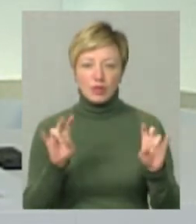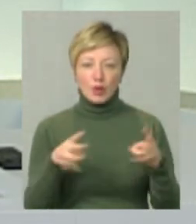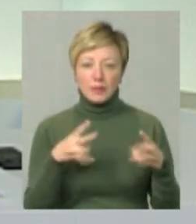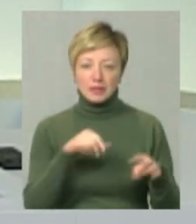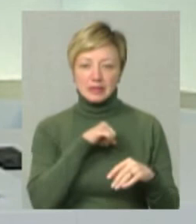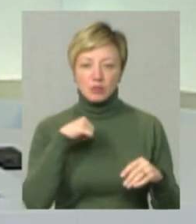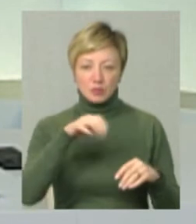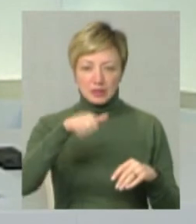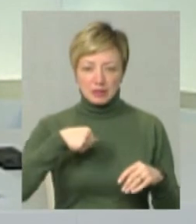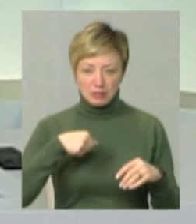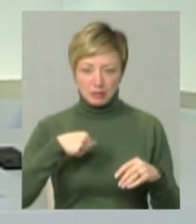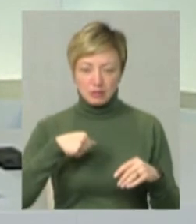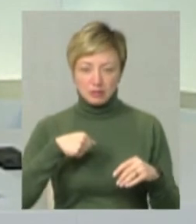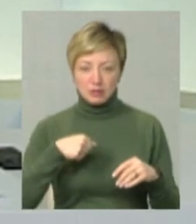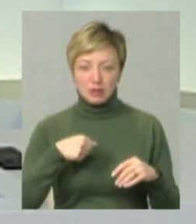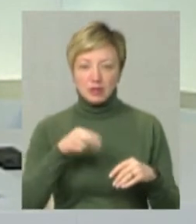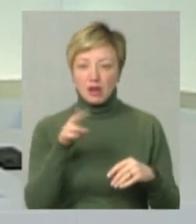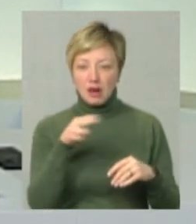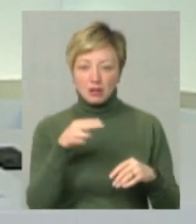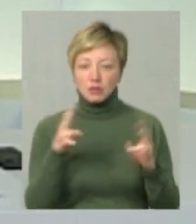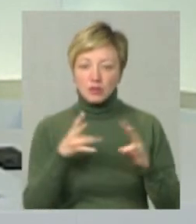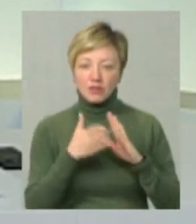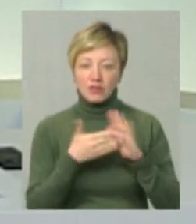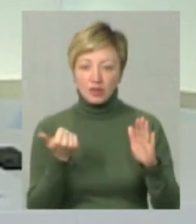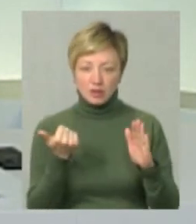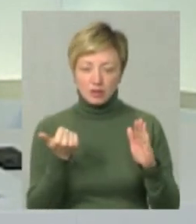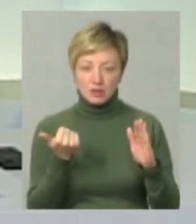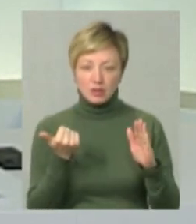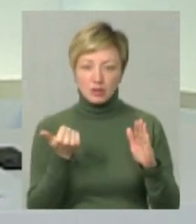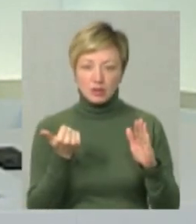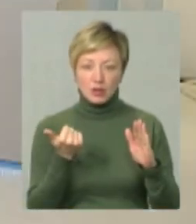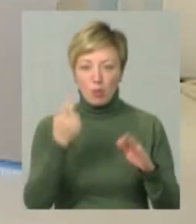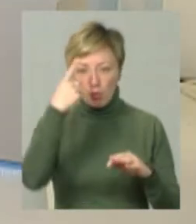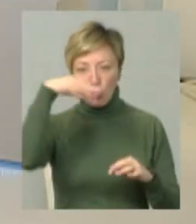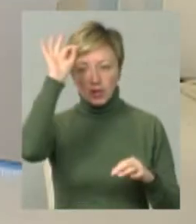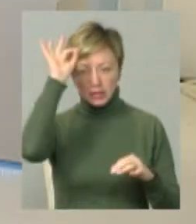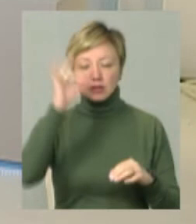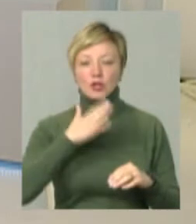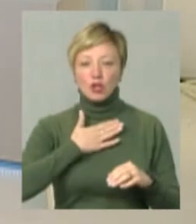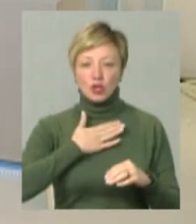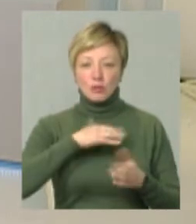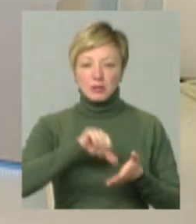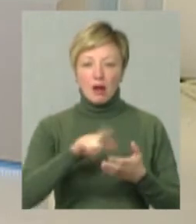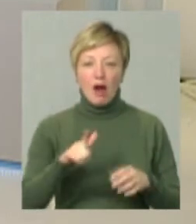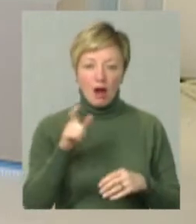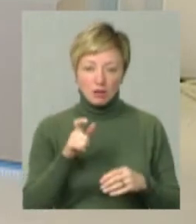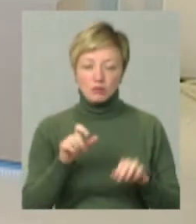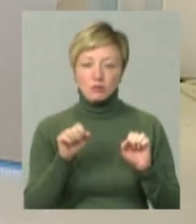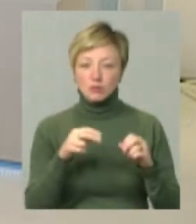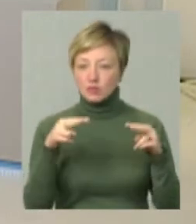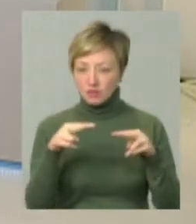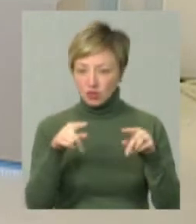не потрібно самому здирати їх, закрашувати, необхідно викликати поліцію і наших представників, які